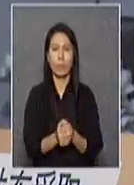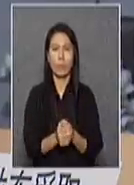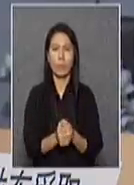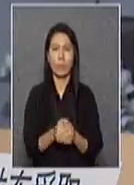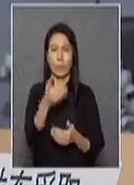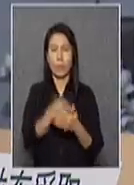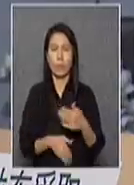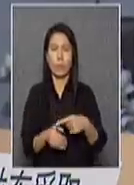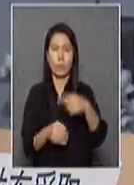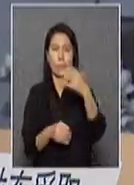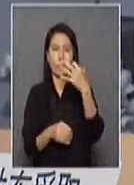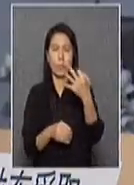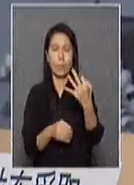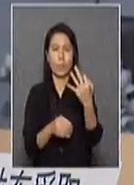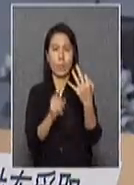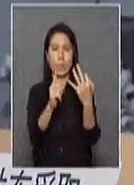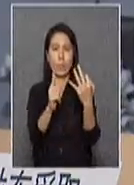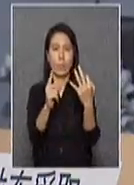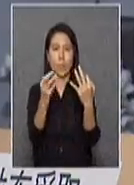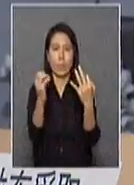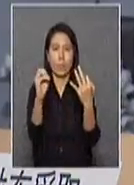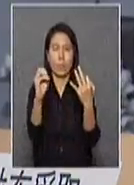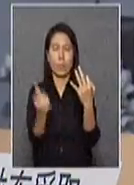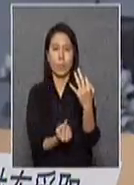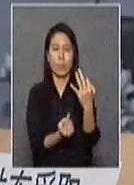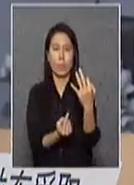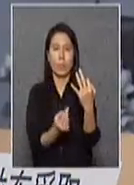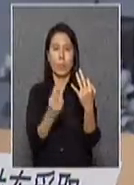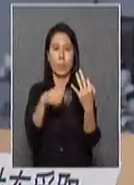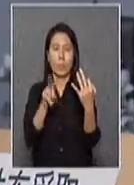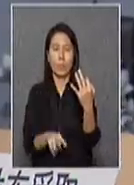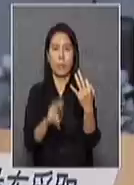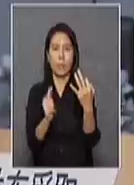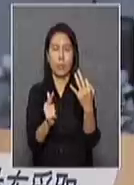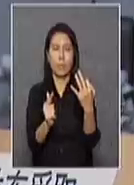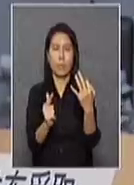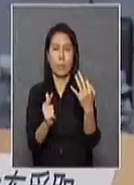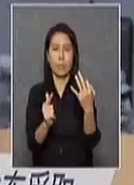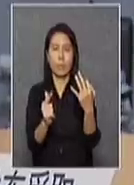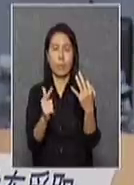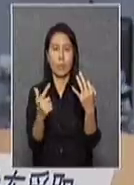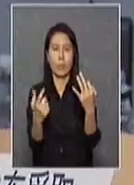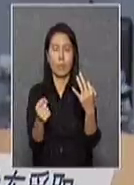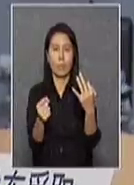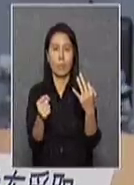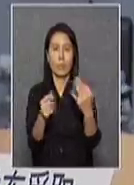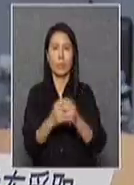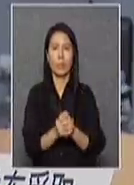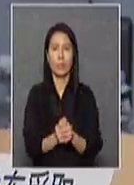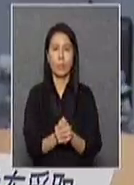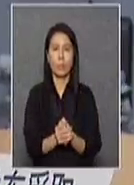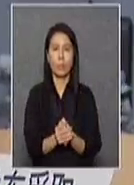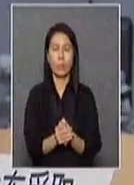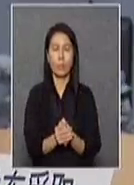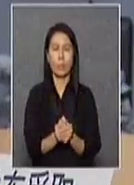削減三百一十萬二千八百八十元，大